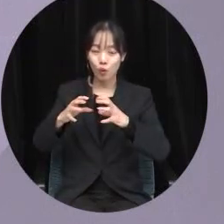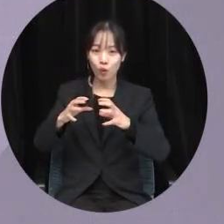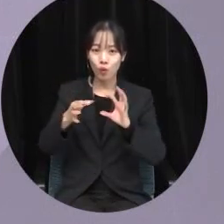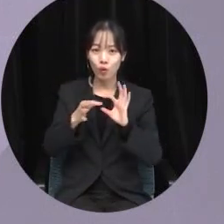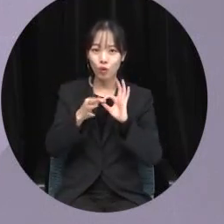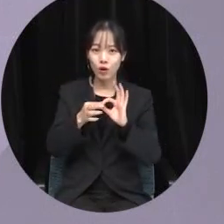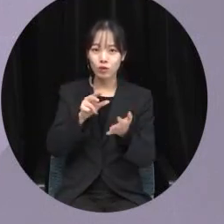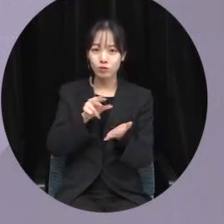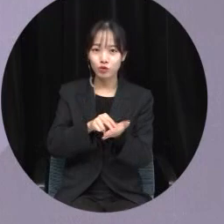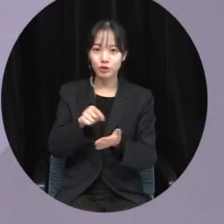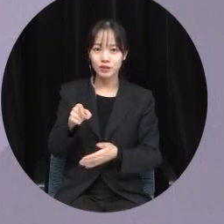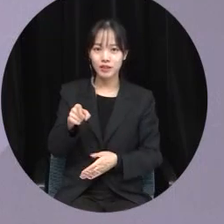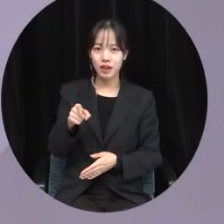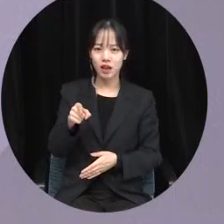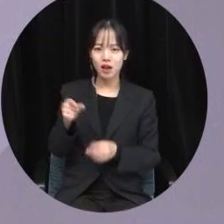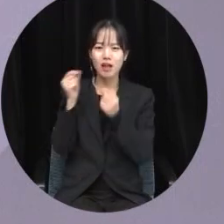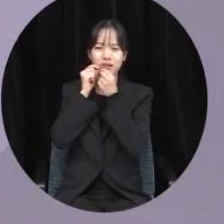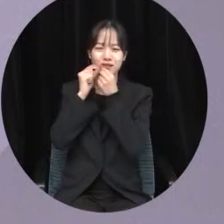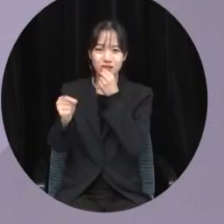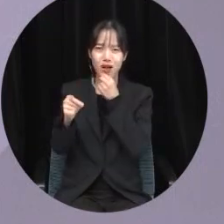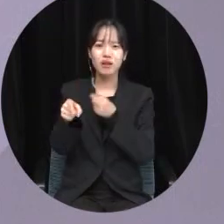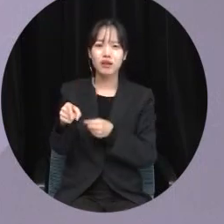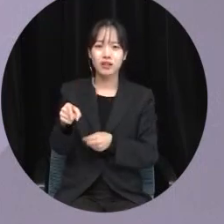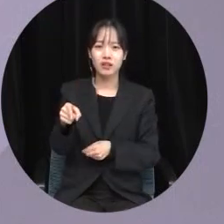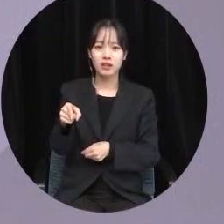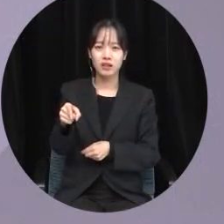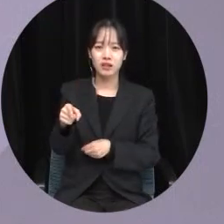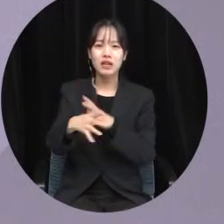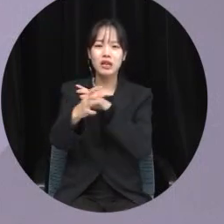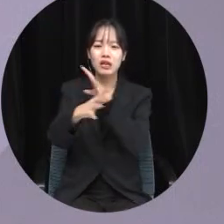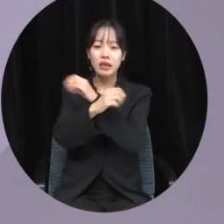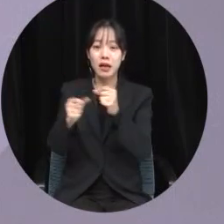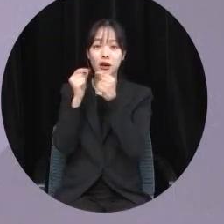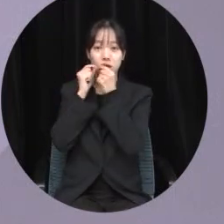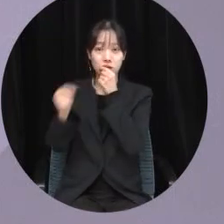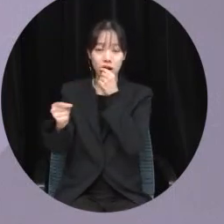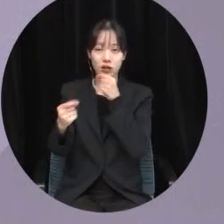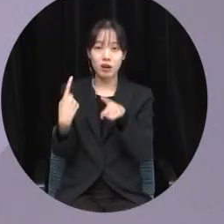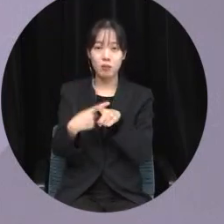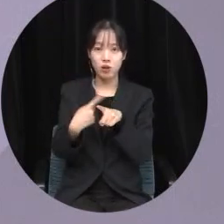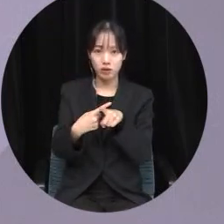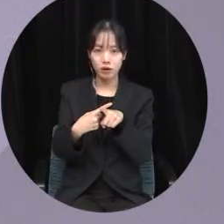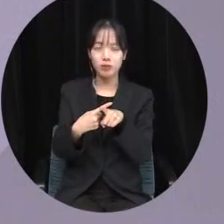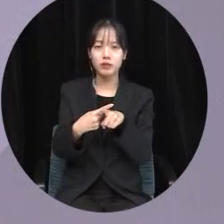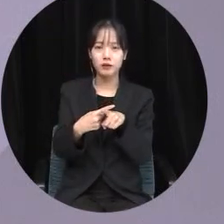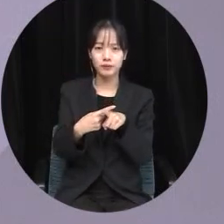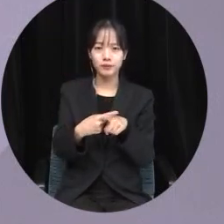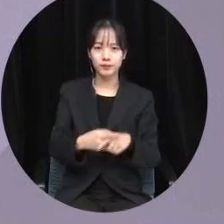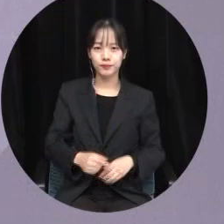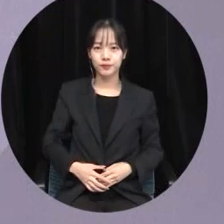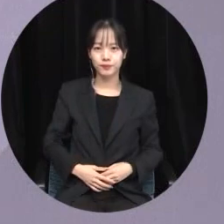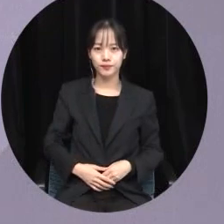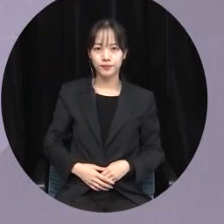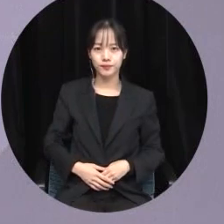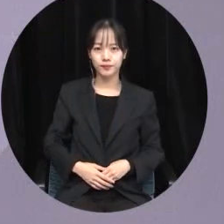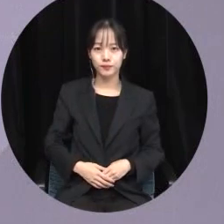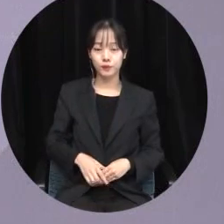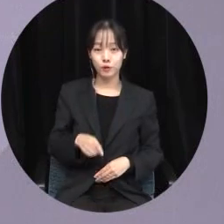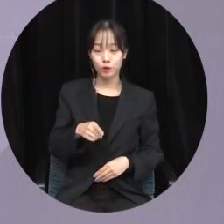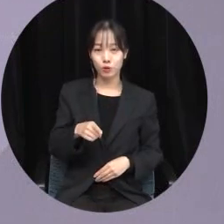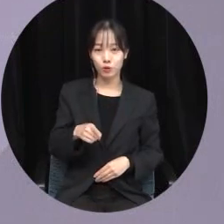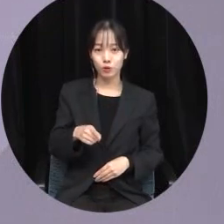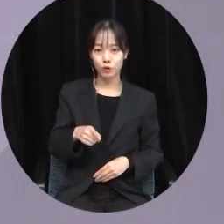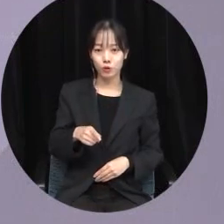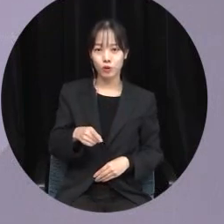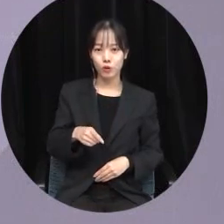이것은 불완전 판매 거의 사기에 가깝도록 계약이 이루어졌던 것들이 속속 드러나고 있어서 그건 국가가 책임져야